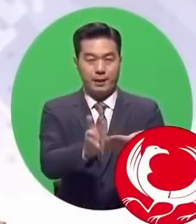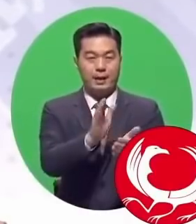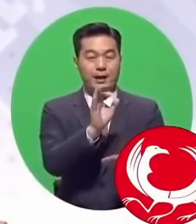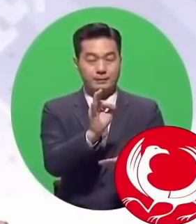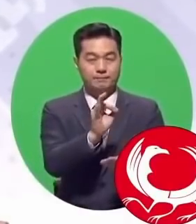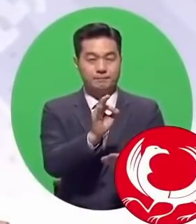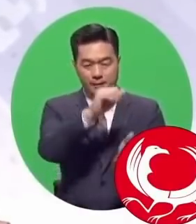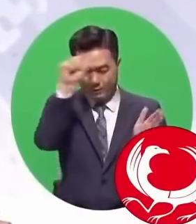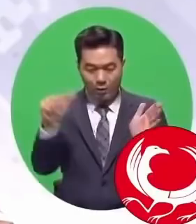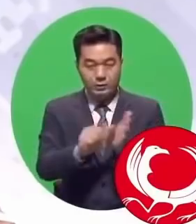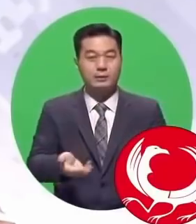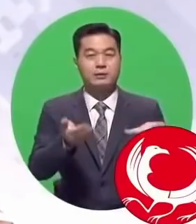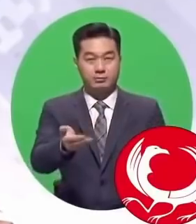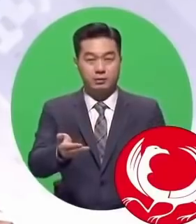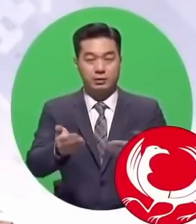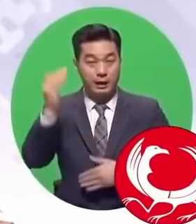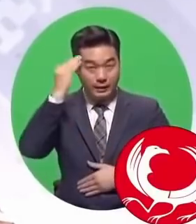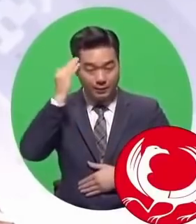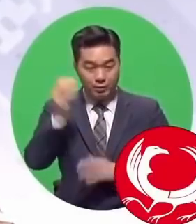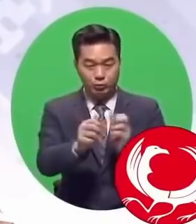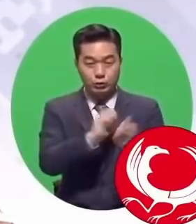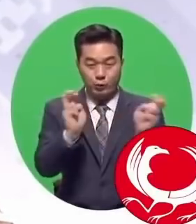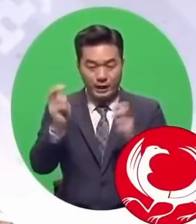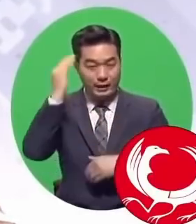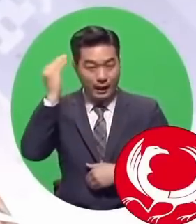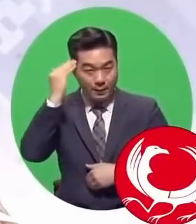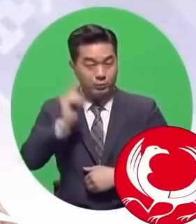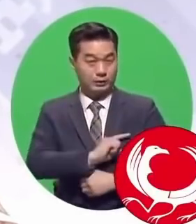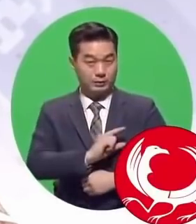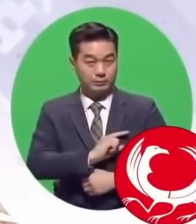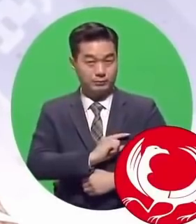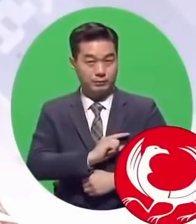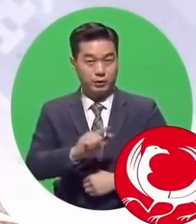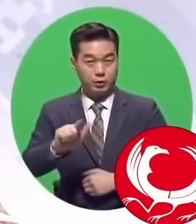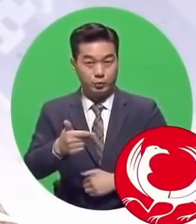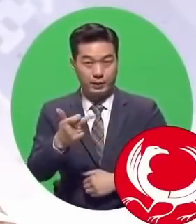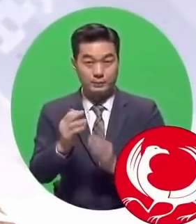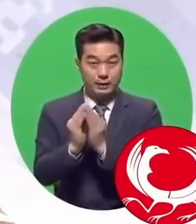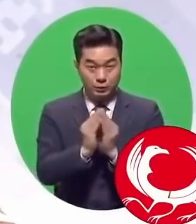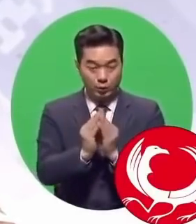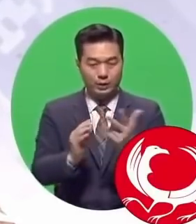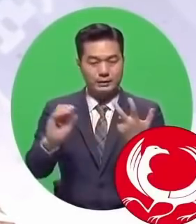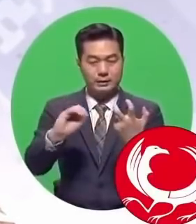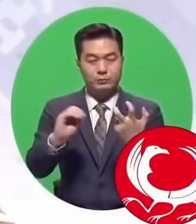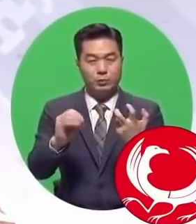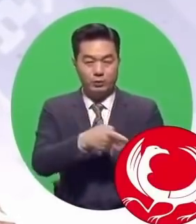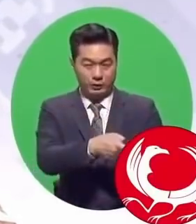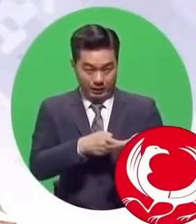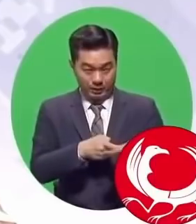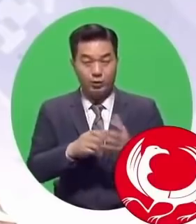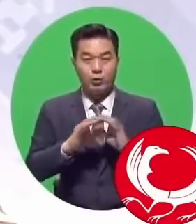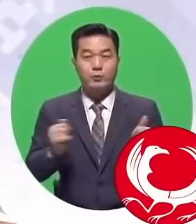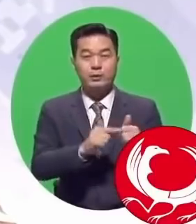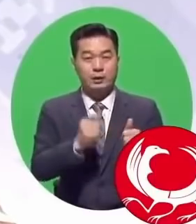평생 드리겠습니다. 대한민국은 주식회사 대한민국이고 610조의 국가 예산의 70%를 절약해서